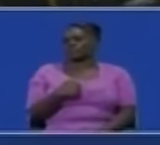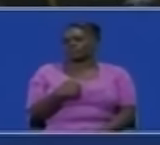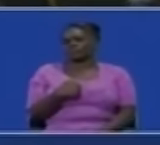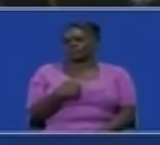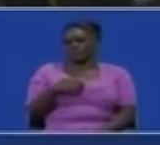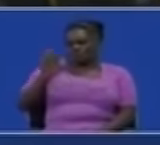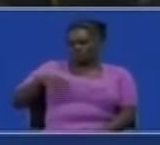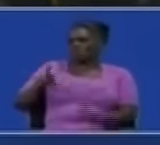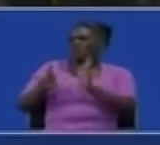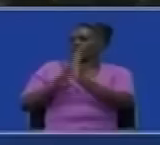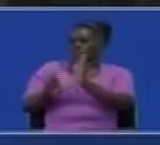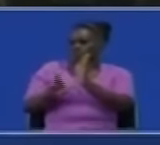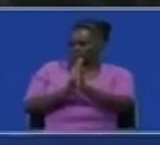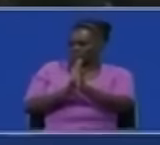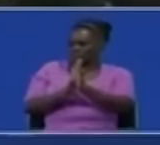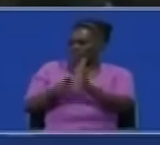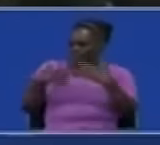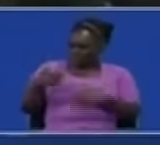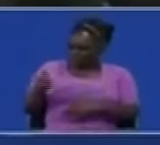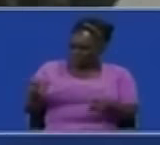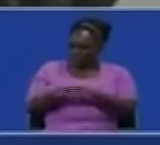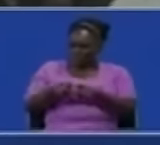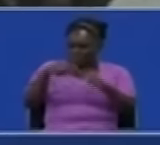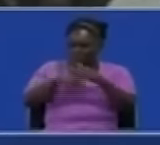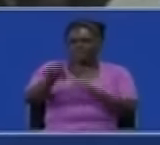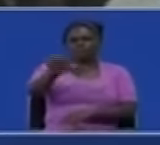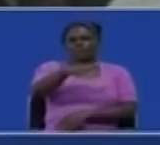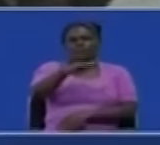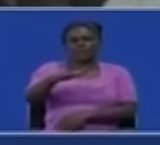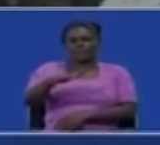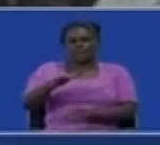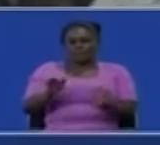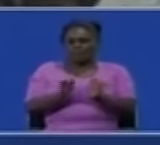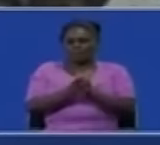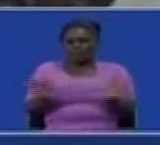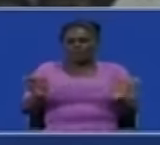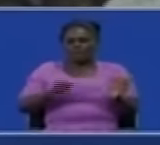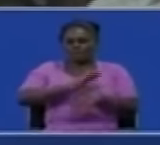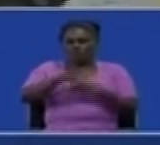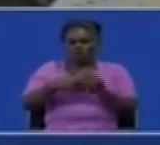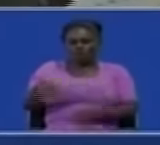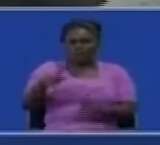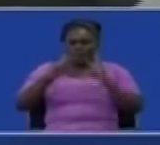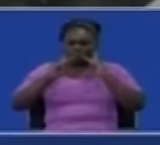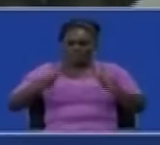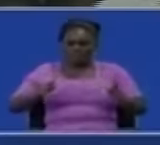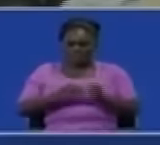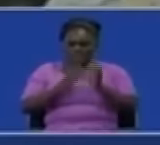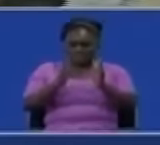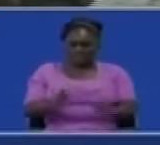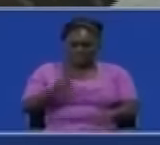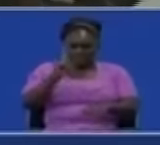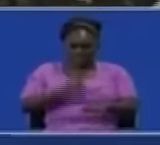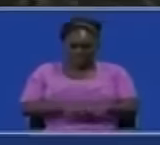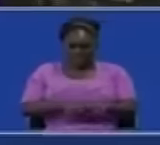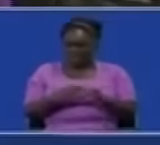nile ya Women Rep Uasin Gishu County akaniambia watu kama wewe tunataka katika bunge. Wananchi wote kwa area hii He was a peace leader. Wakati